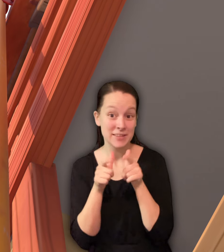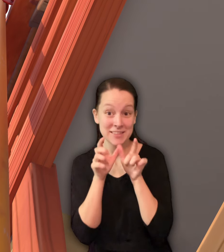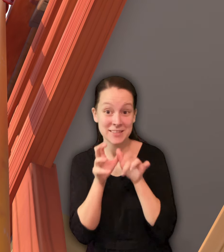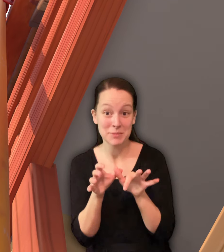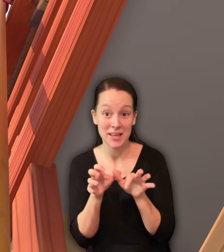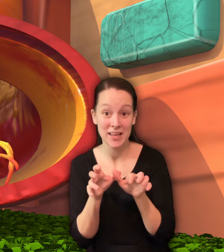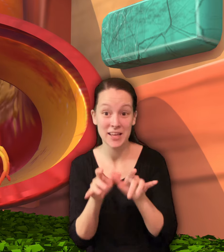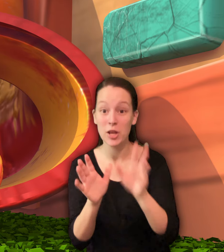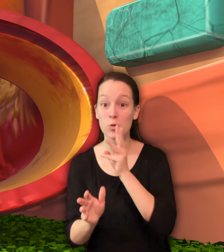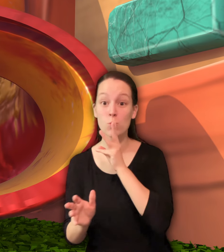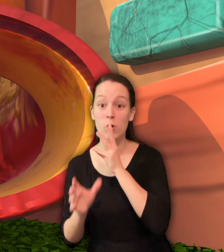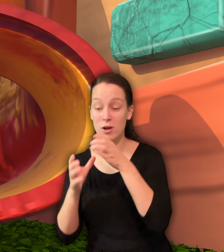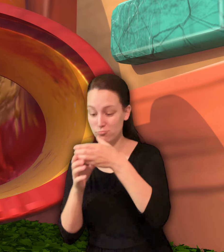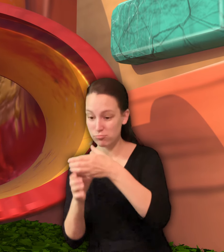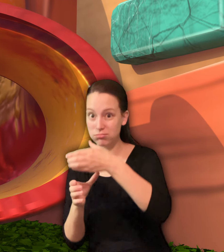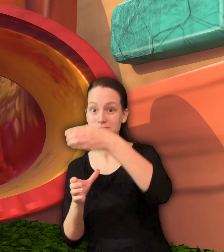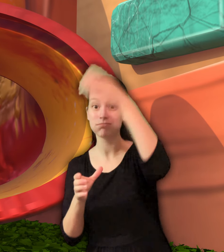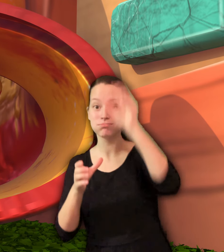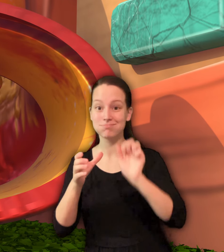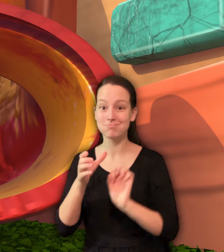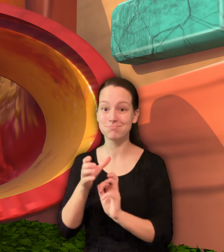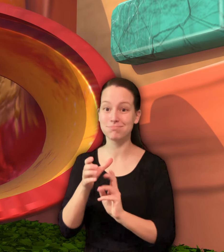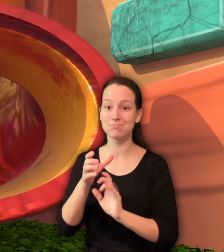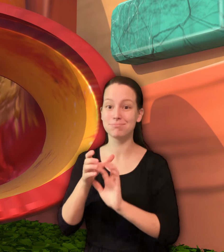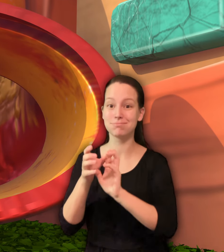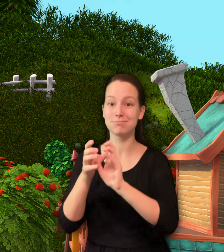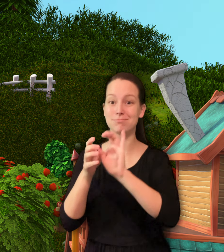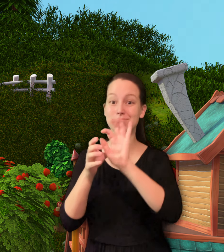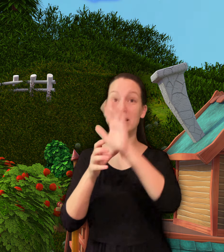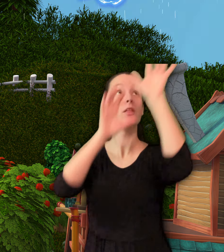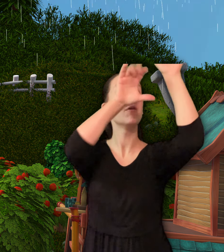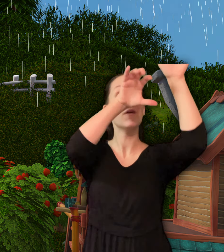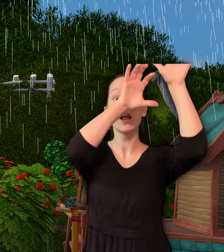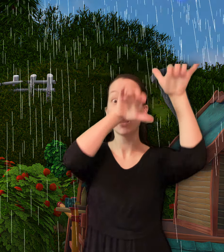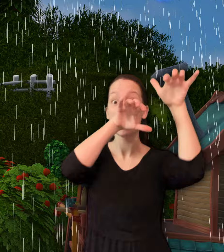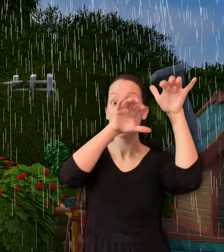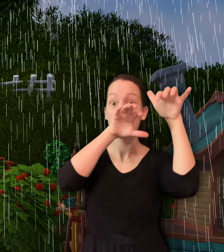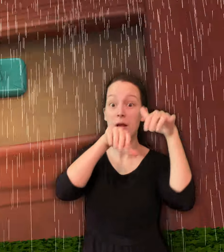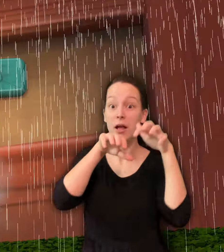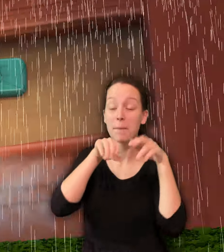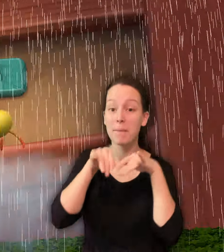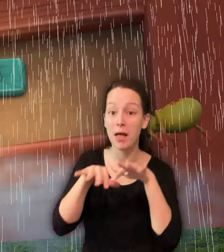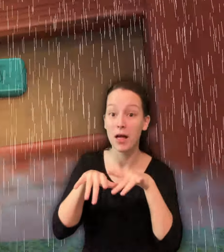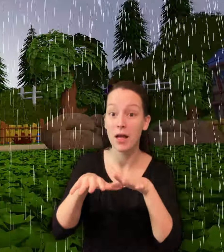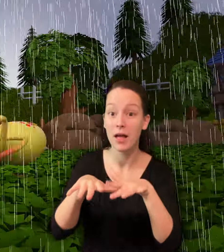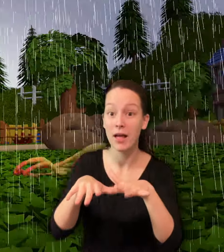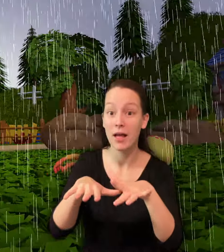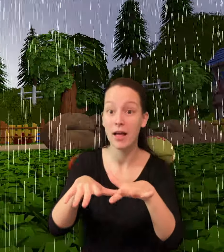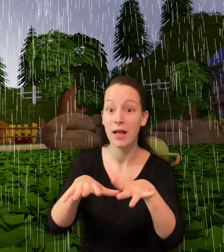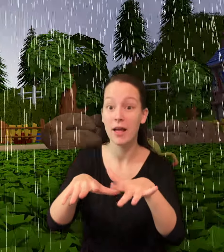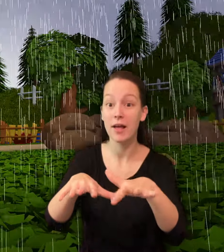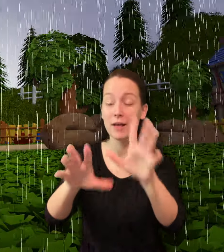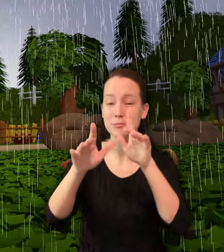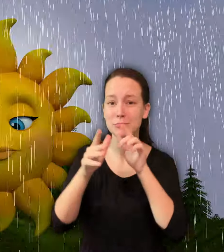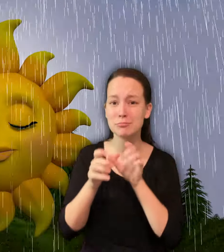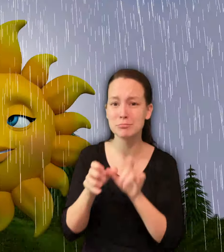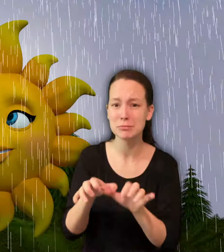雨どいの中のちびくもちゃん雨が降って流され